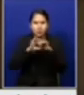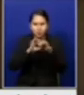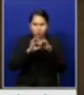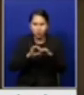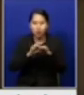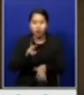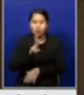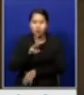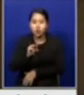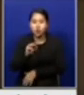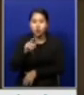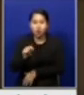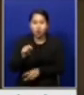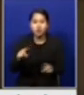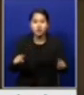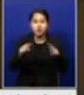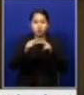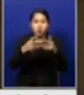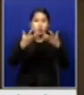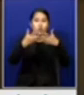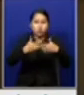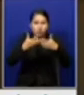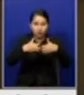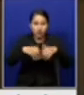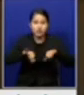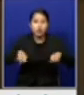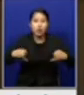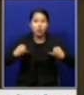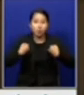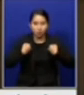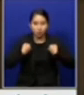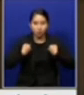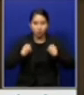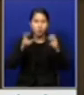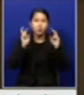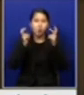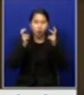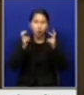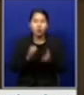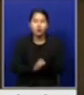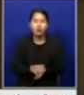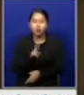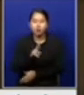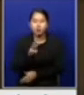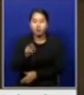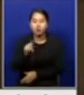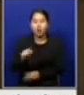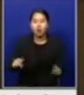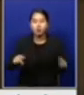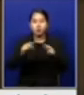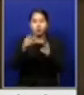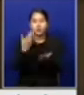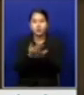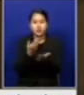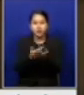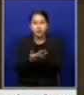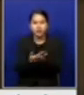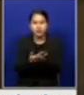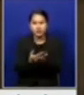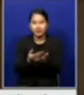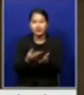จ้าของเรื่องรัฐมนตรีว่าการกระทรวงการคลังเป็นผู้ที่จะเซ็นสัญญาก็มีการถก